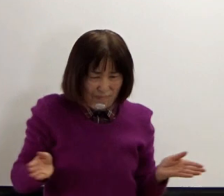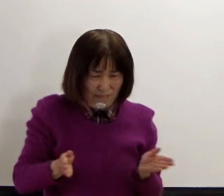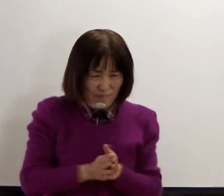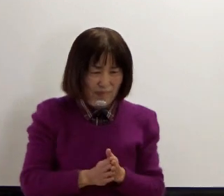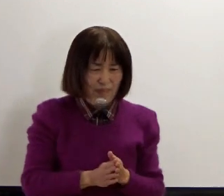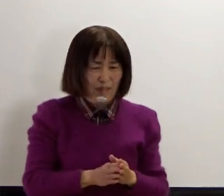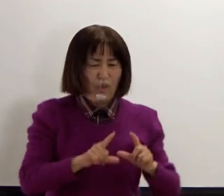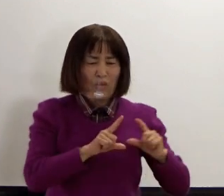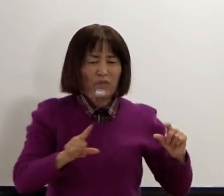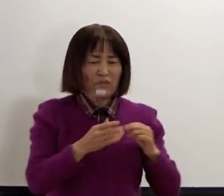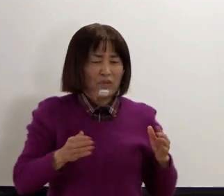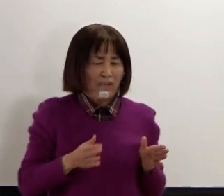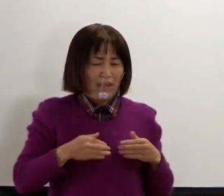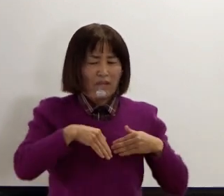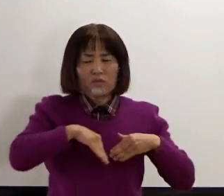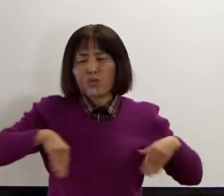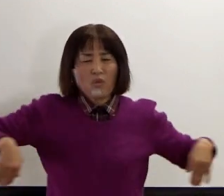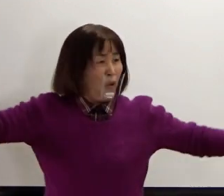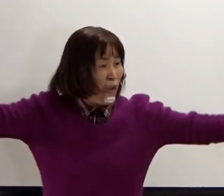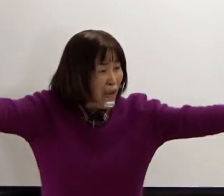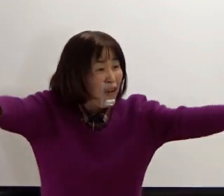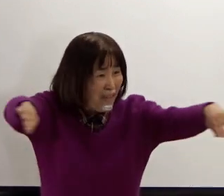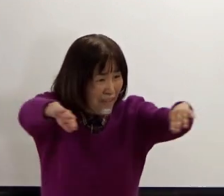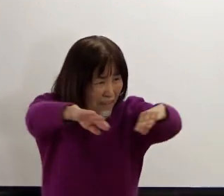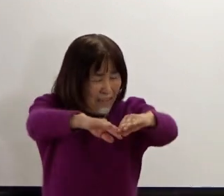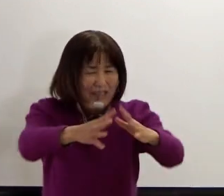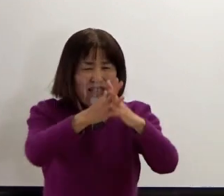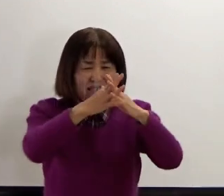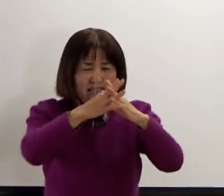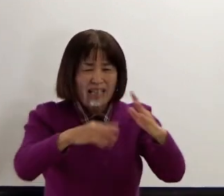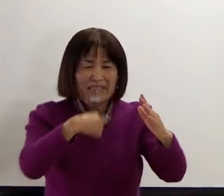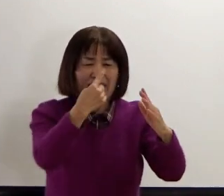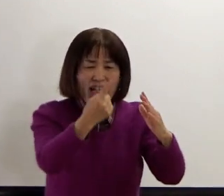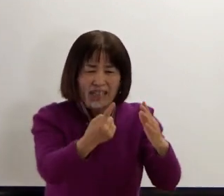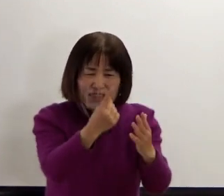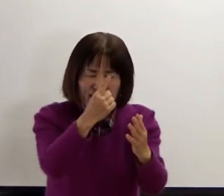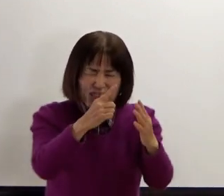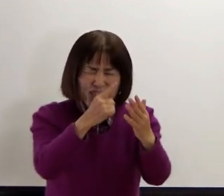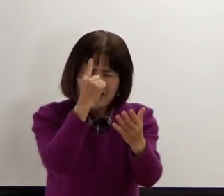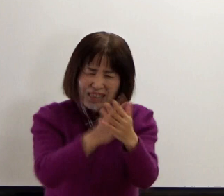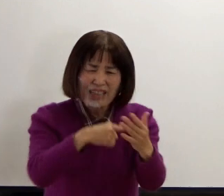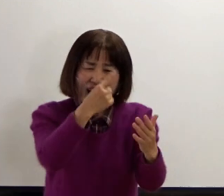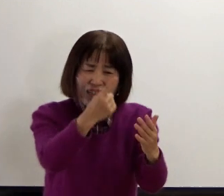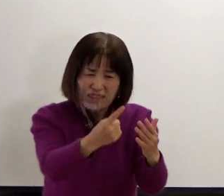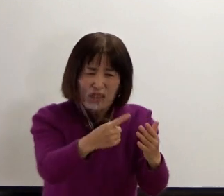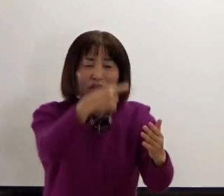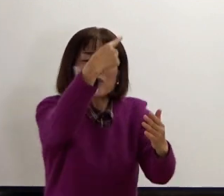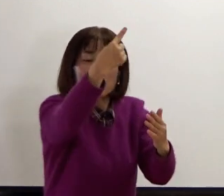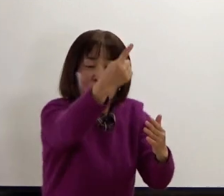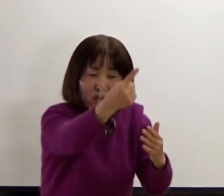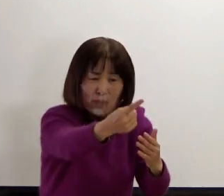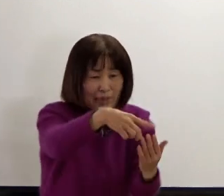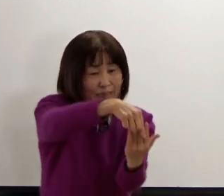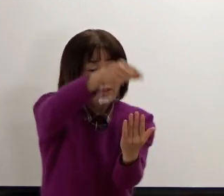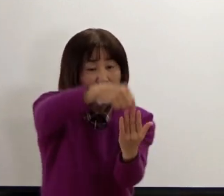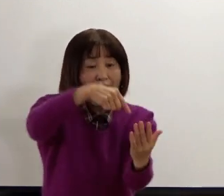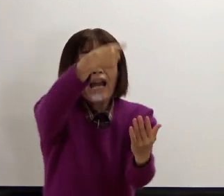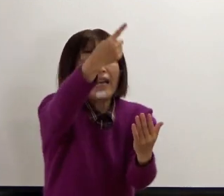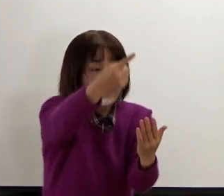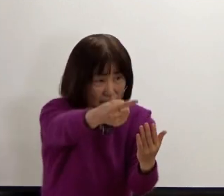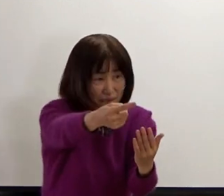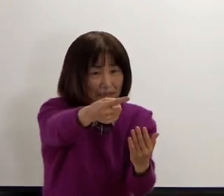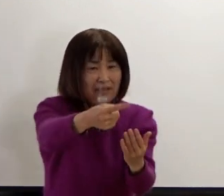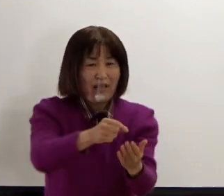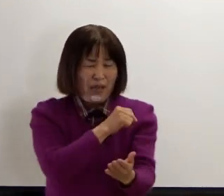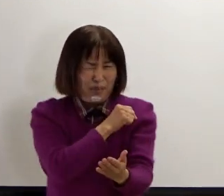は祭司が常に入って香を焚く、あるいは、パンとかですねそういうものを